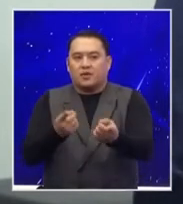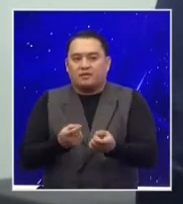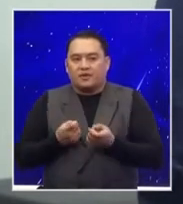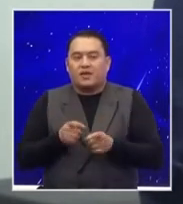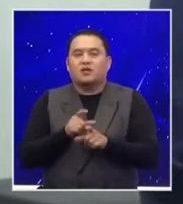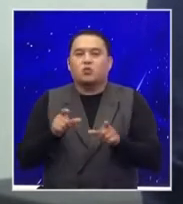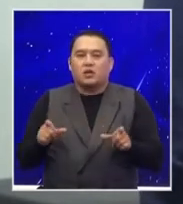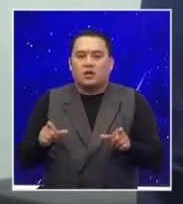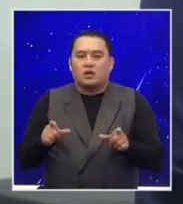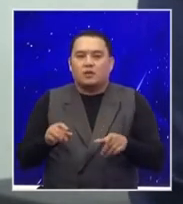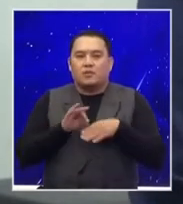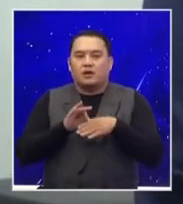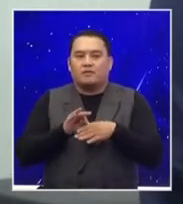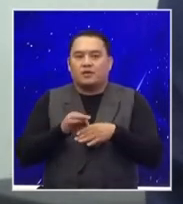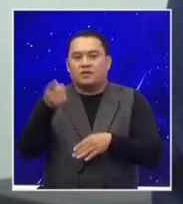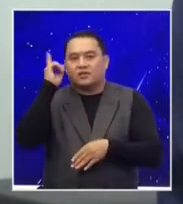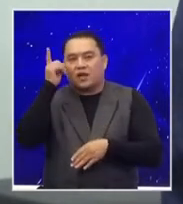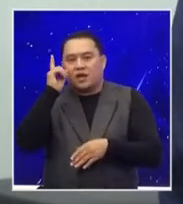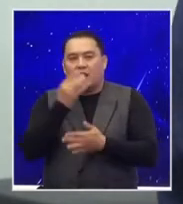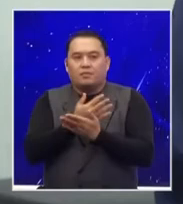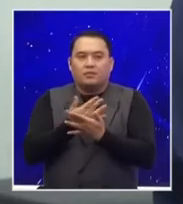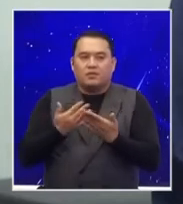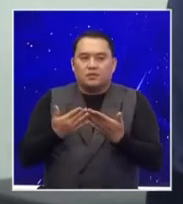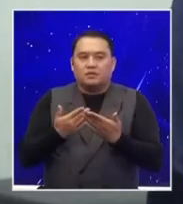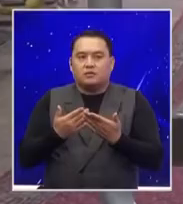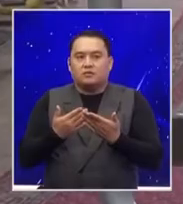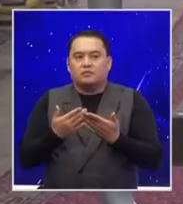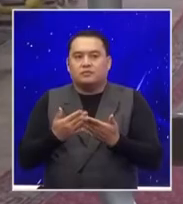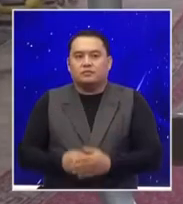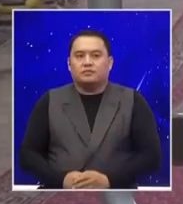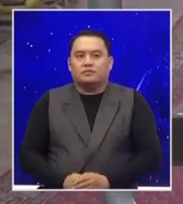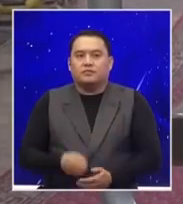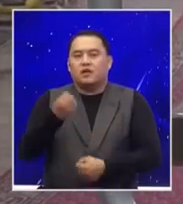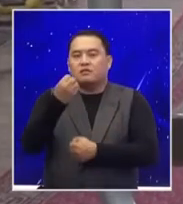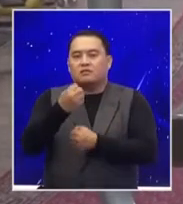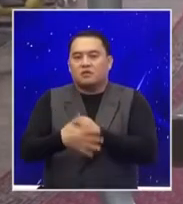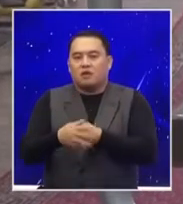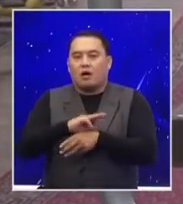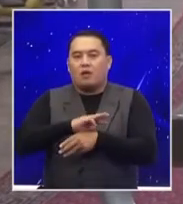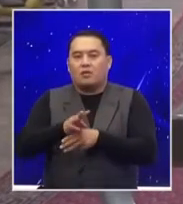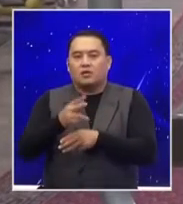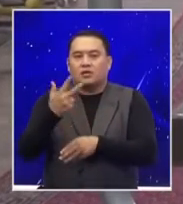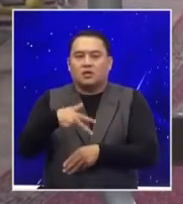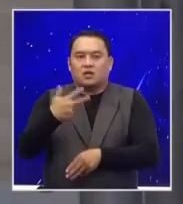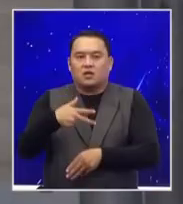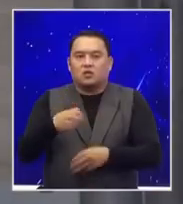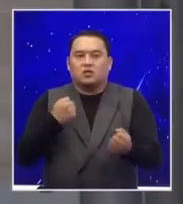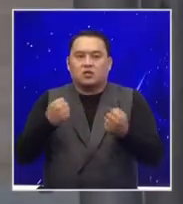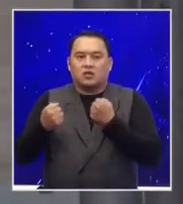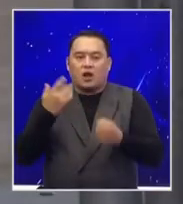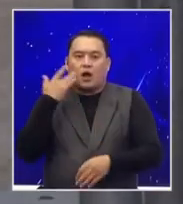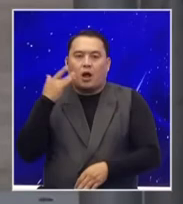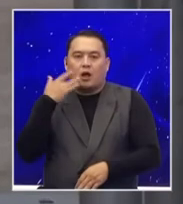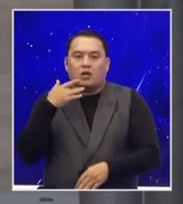привлекать клиентов, вести инстаграм-канал, ну, в общем, SMM-менеджер. Центр АСАР оборудован 30 тренажерами производства